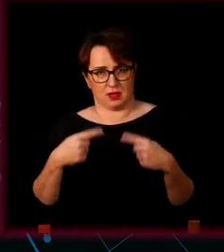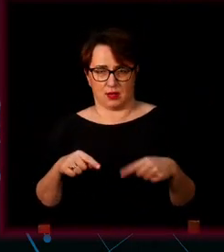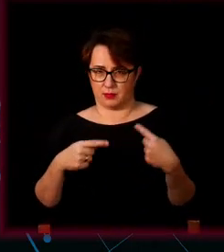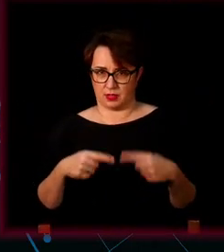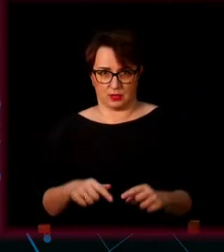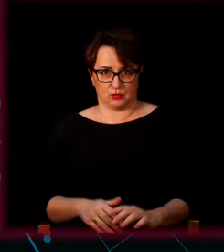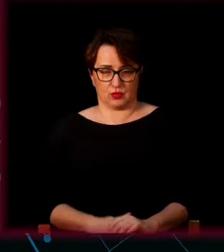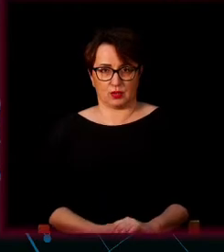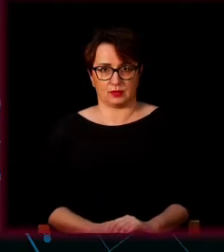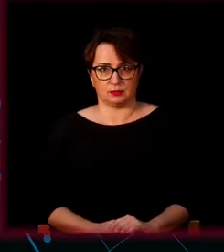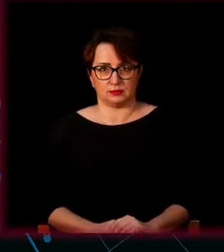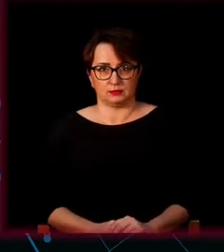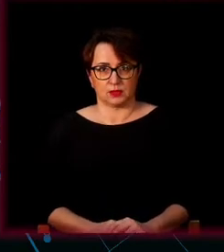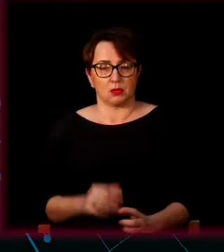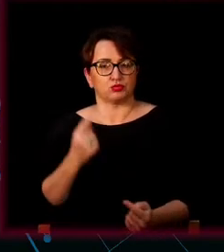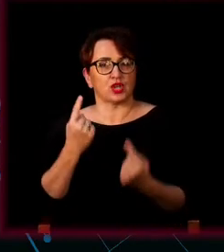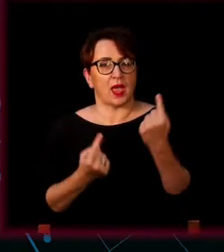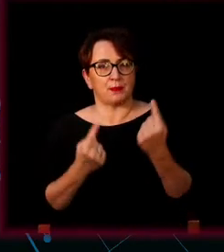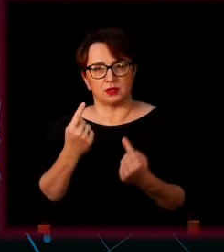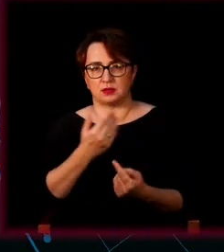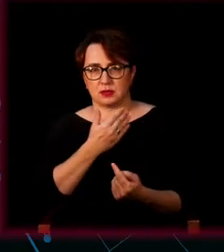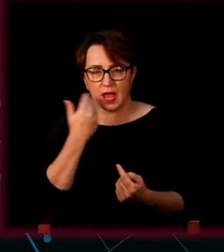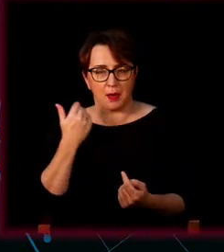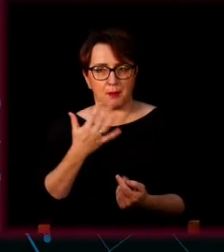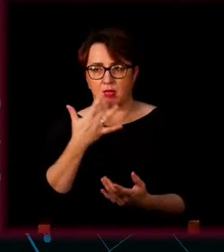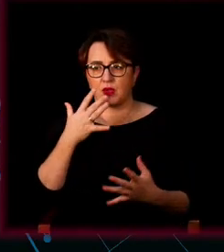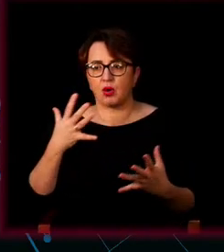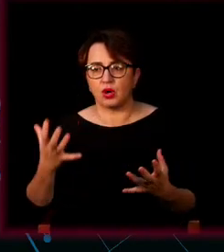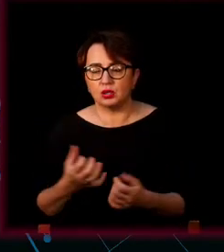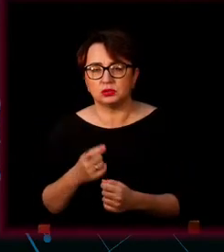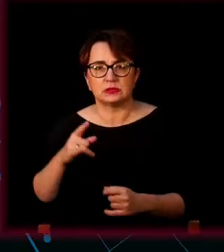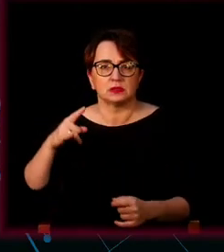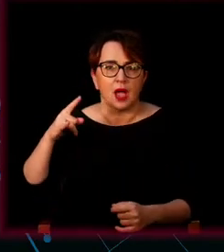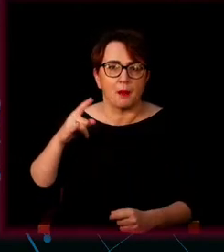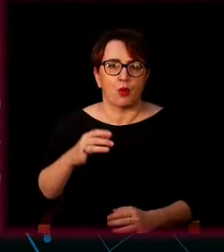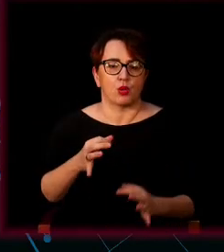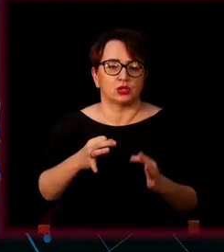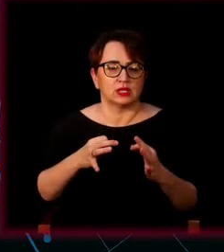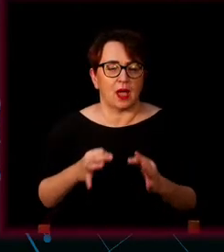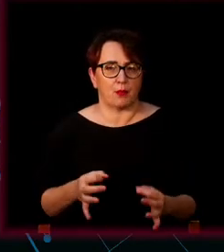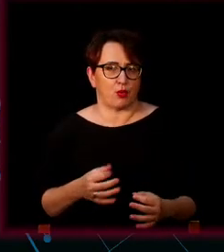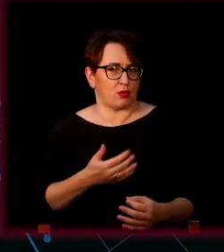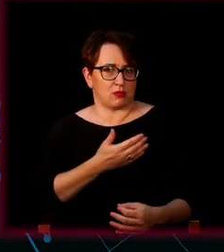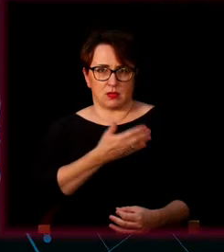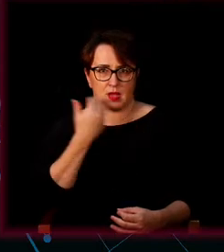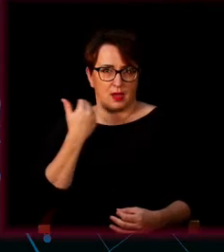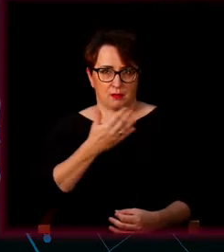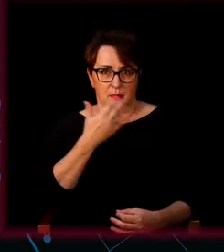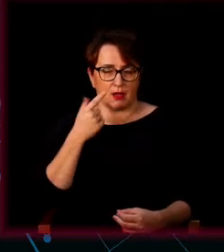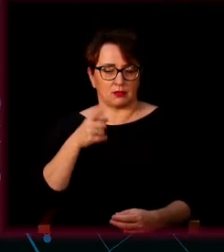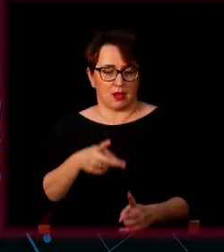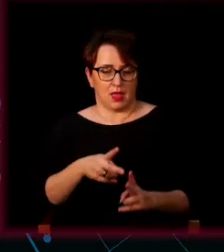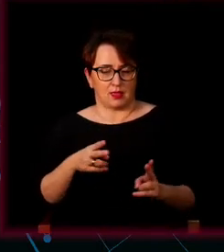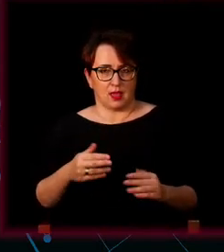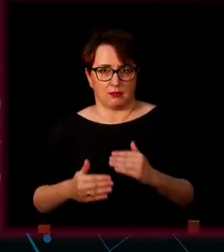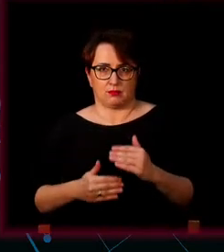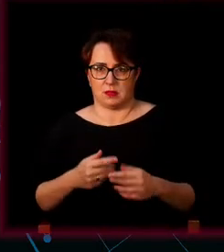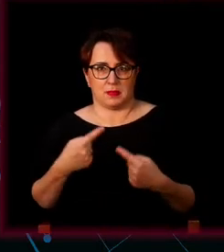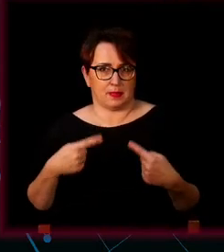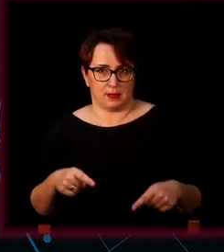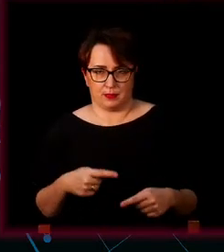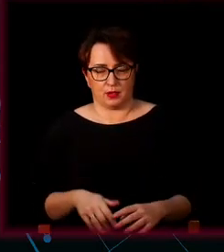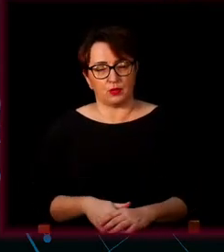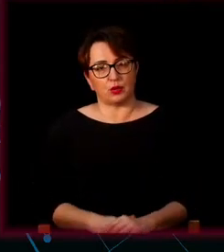bardzo właśnie przemysłu industrialnego, nie odkryli samolotów, samochodów, tak, nie przeszli jakby do tego